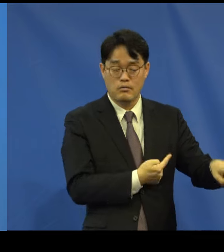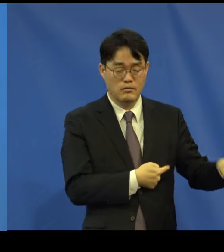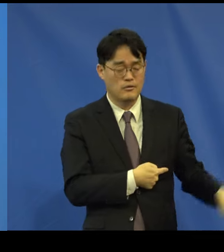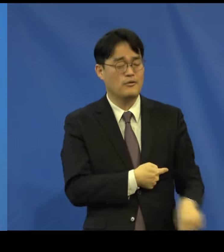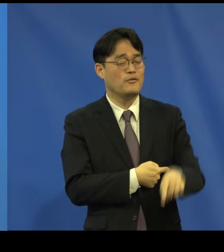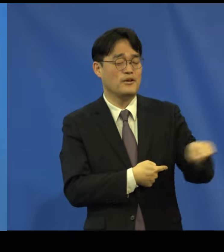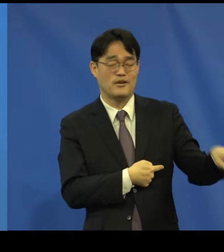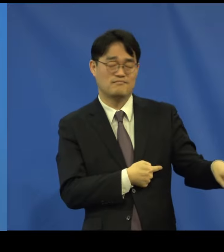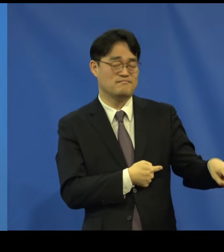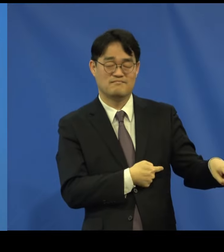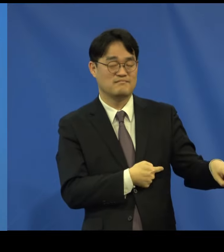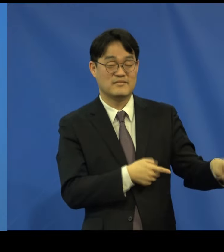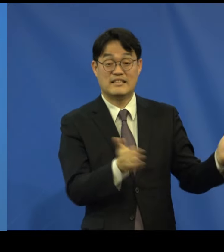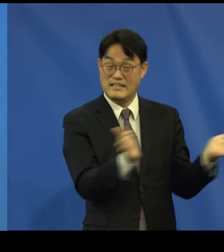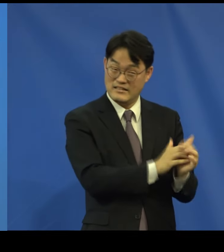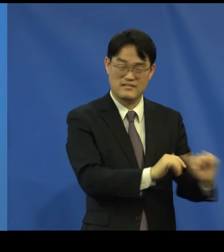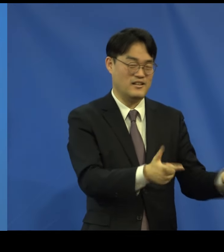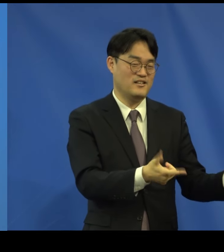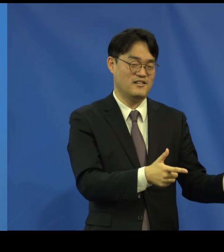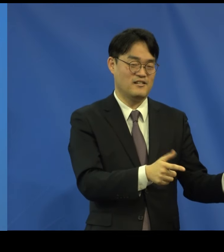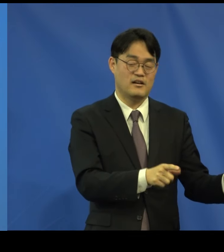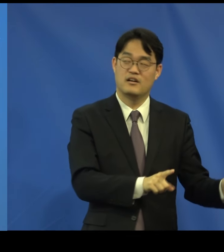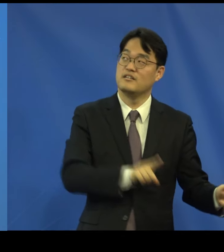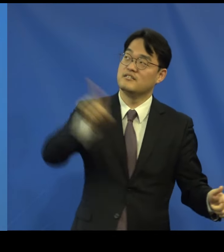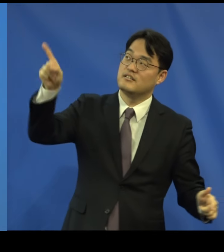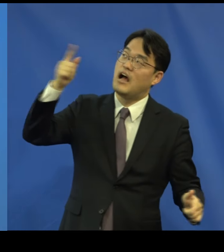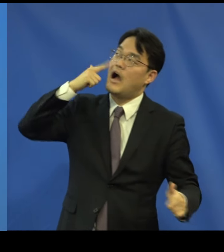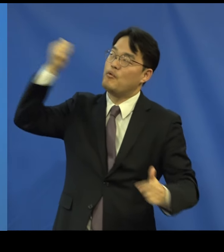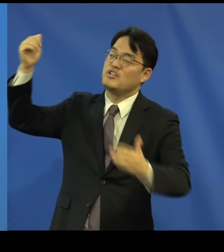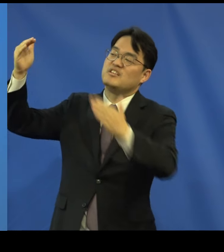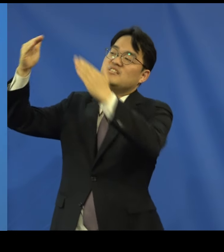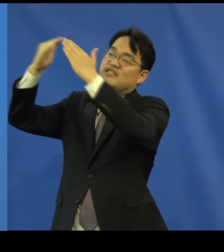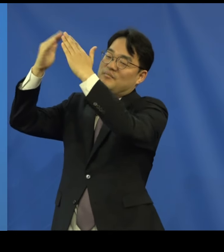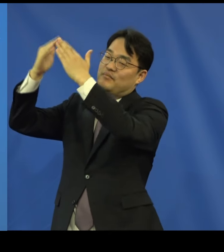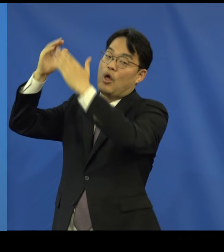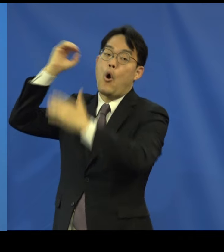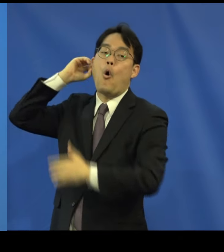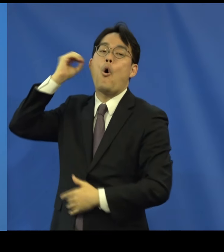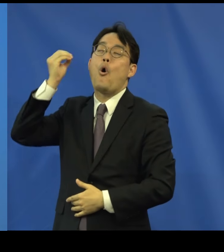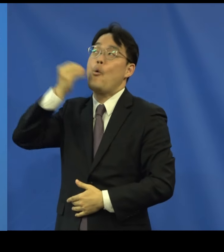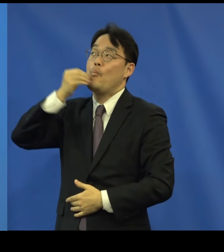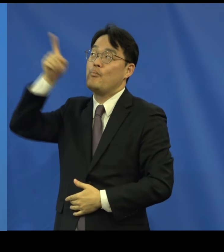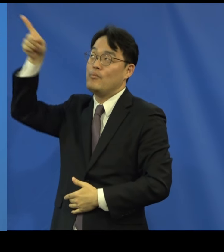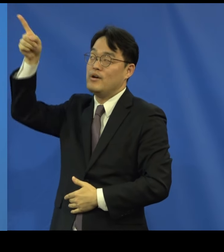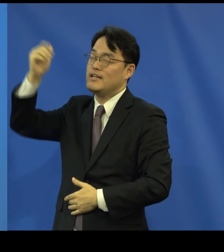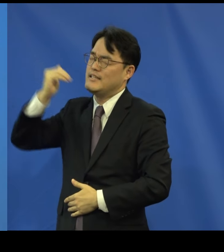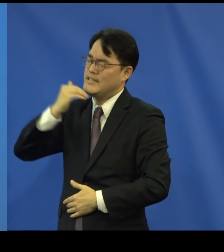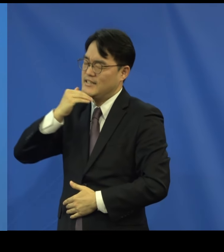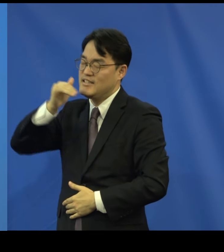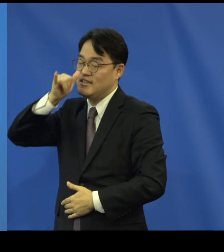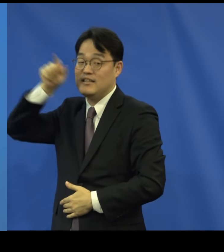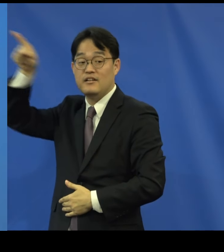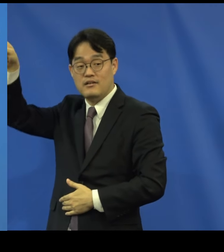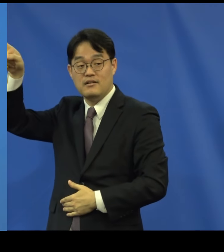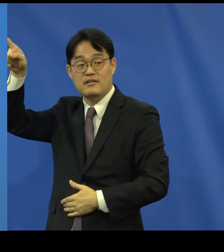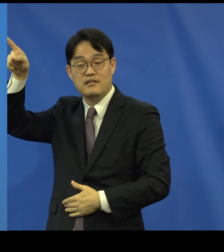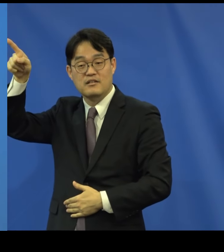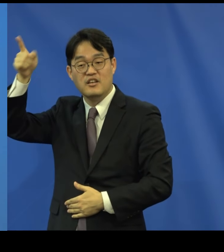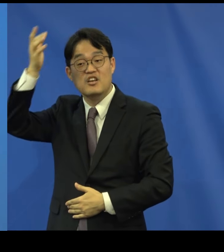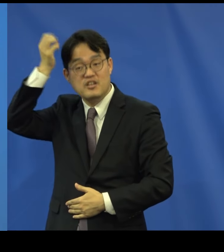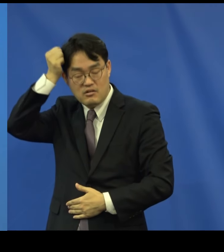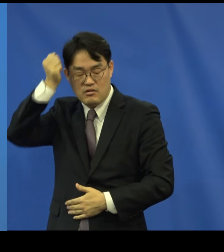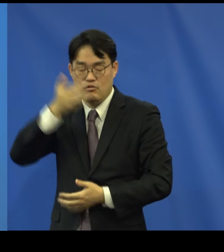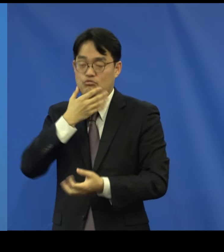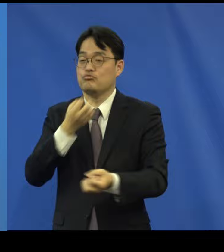집, 본향이 우리에게 기다리고 있다는 사실을 믿으시기를 축원합니다. 그 본향은 멀지